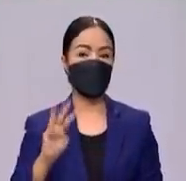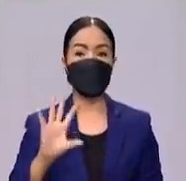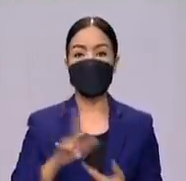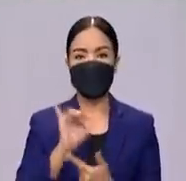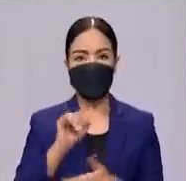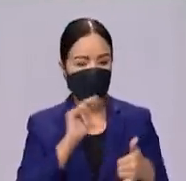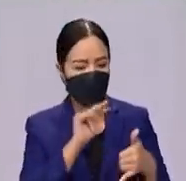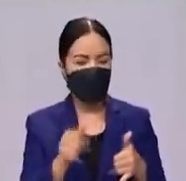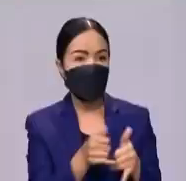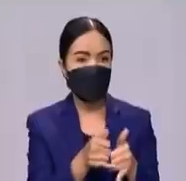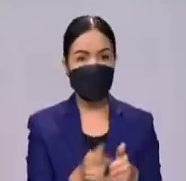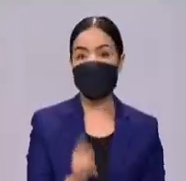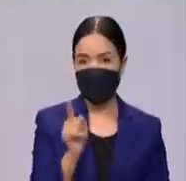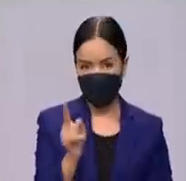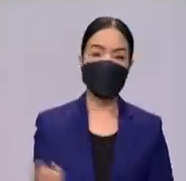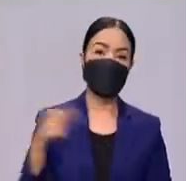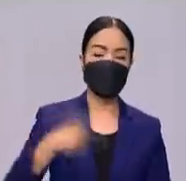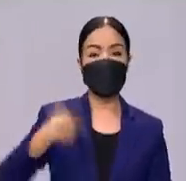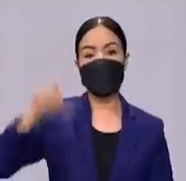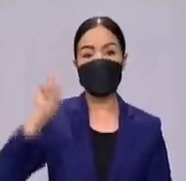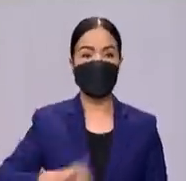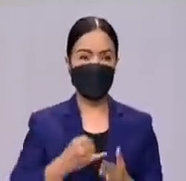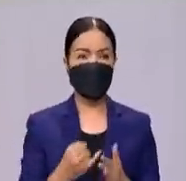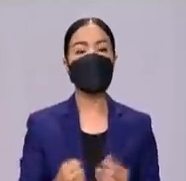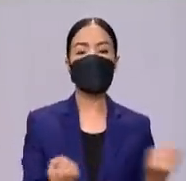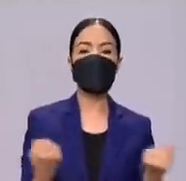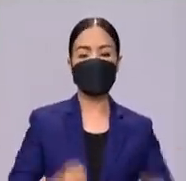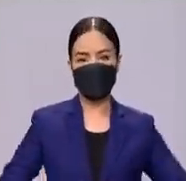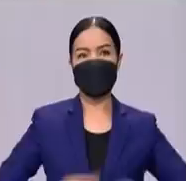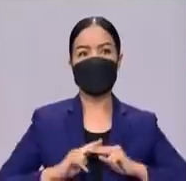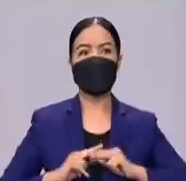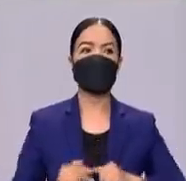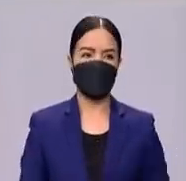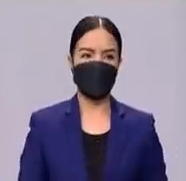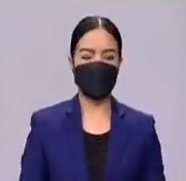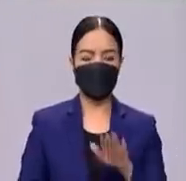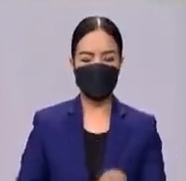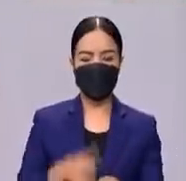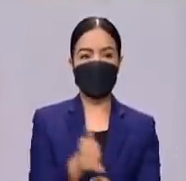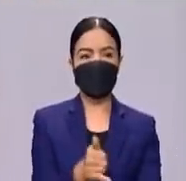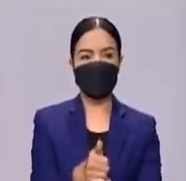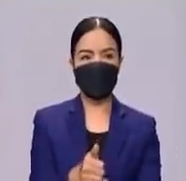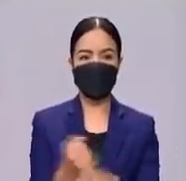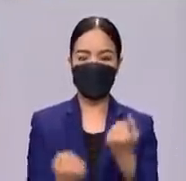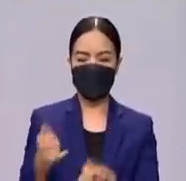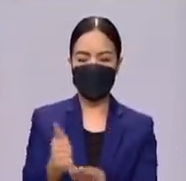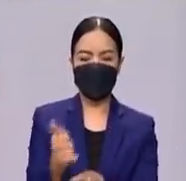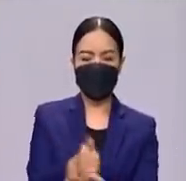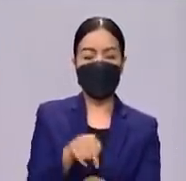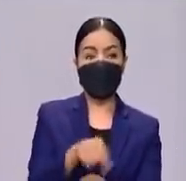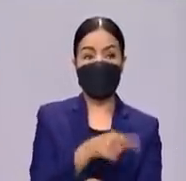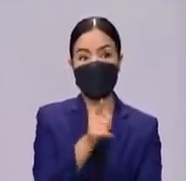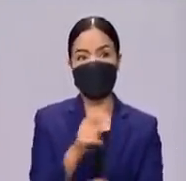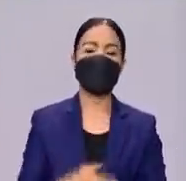นี้นะคะนายเปรมชัยกนสูตรเดินทางมาถึงศาลจังหวัดทองผาภูมิด้วยรถยนต์ส่วนตัวนั่งอยู่ที่บริเวณเบาะหน้าข้างคนขับค่ะเมื่อรถไปจอด